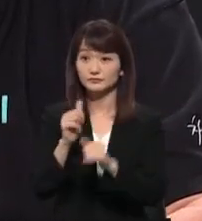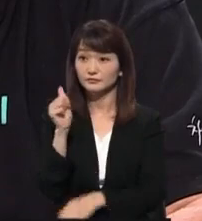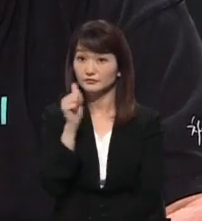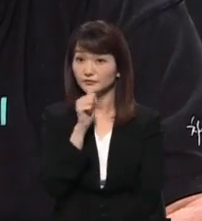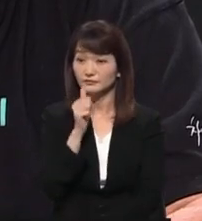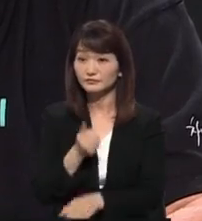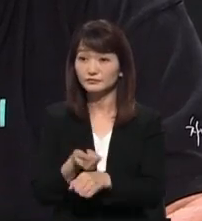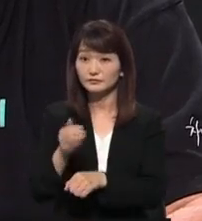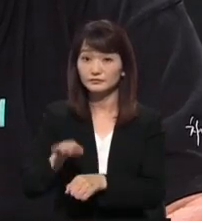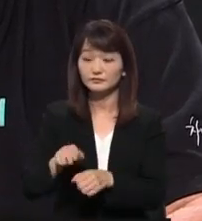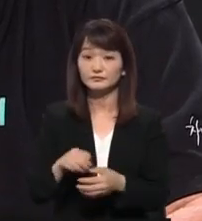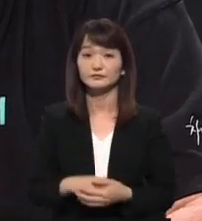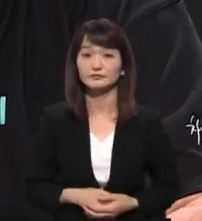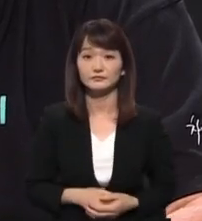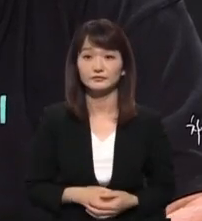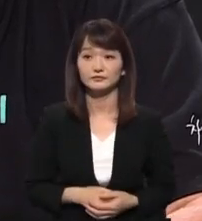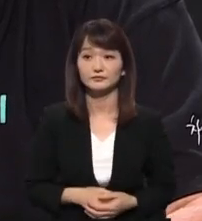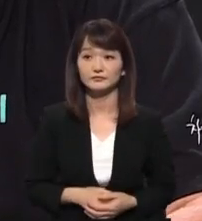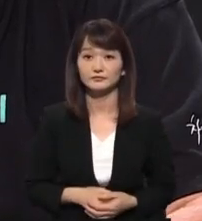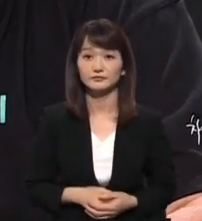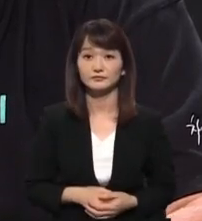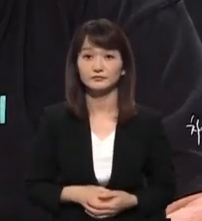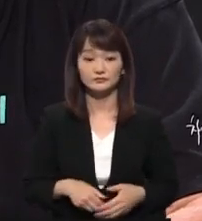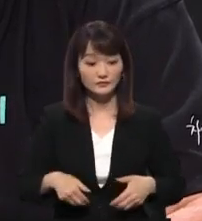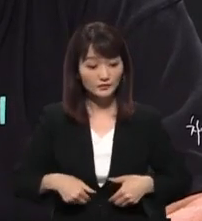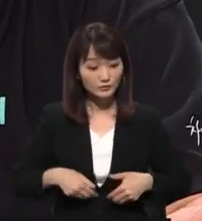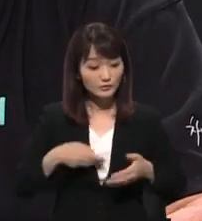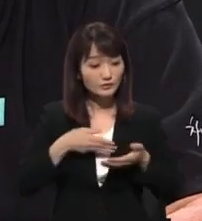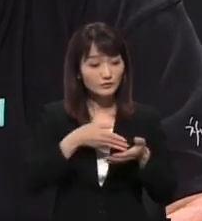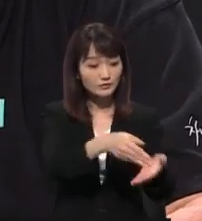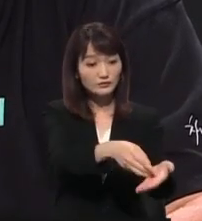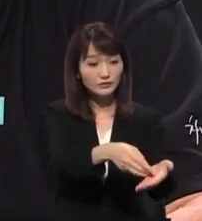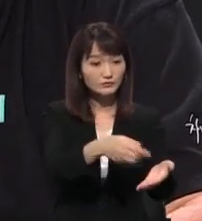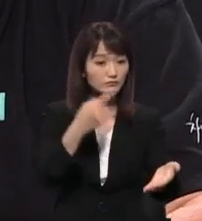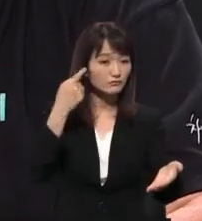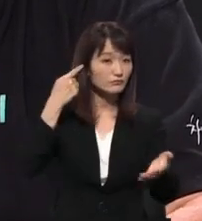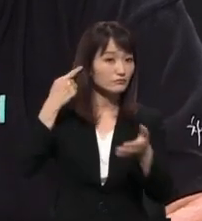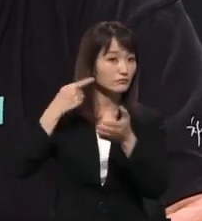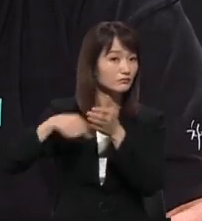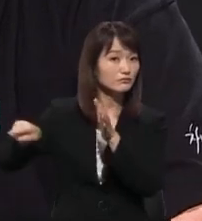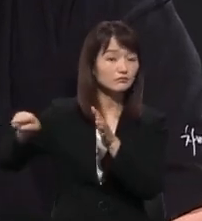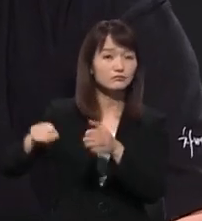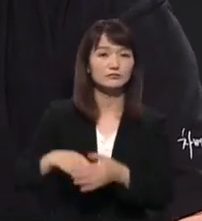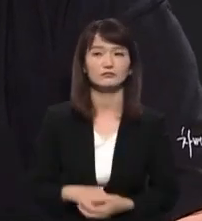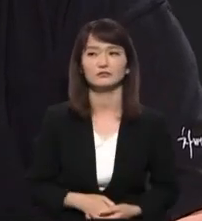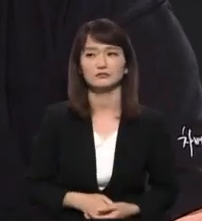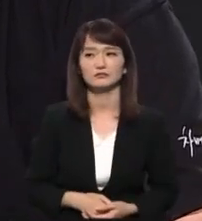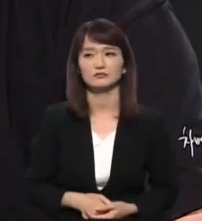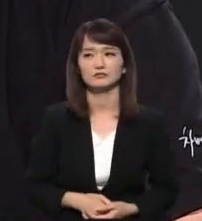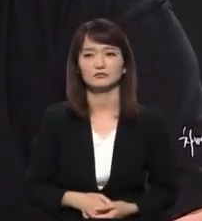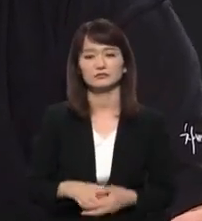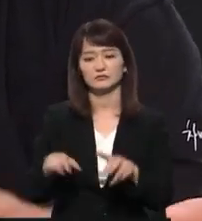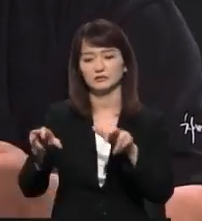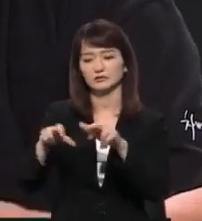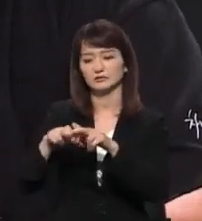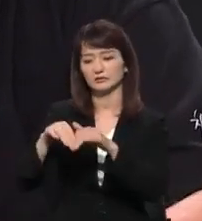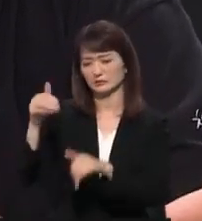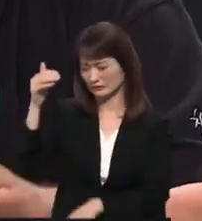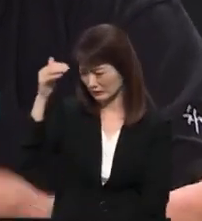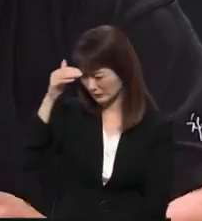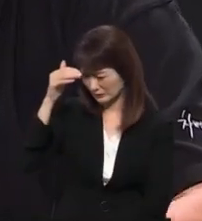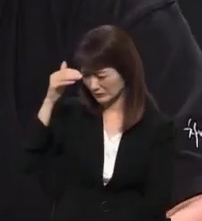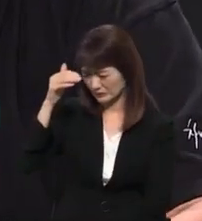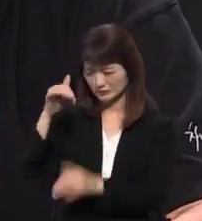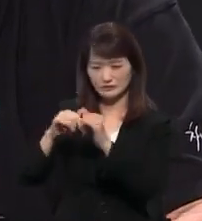하지만 정작 이런게 필요하다고 하는 요구에는 들으려고 하지 않는군요 우리가 감상의 대상은 아니거든요이